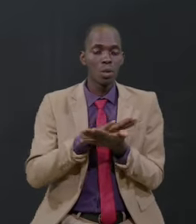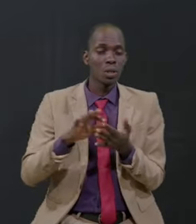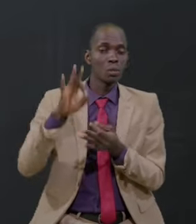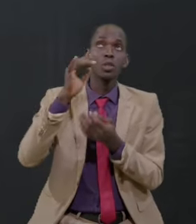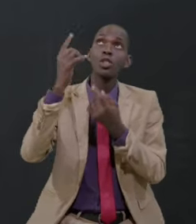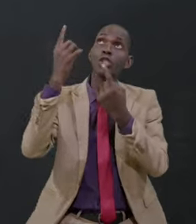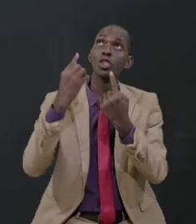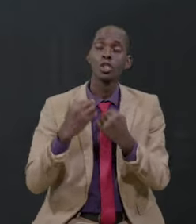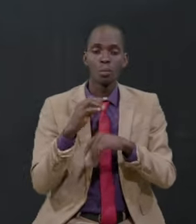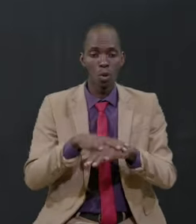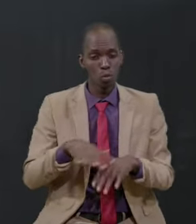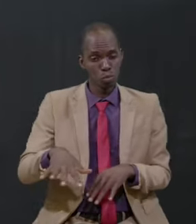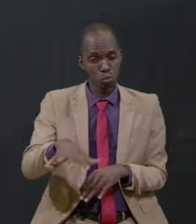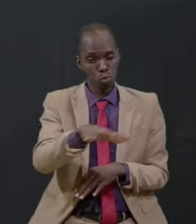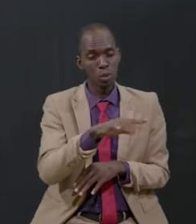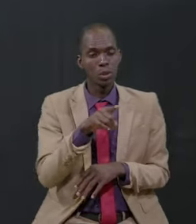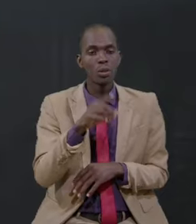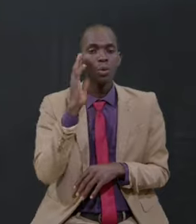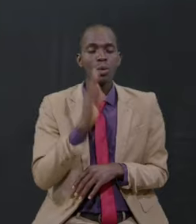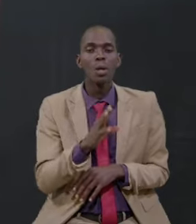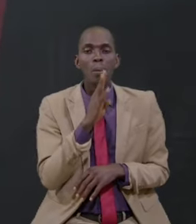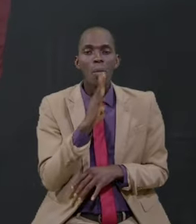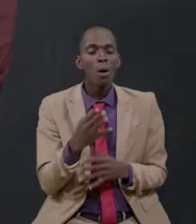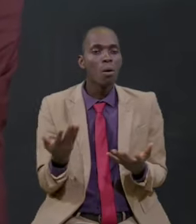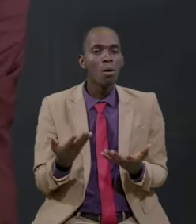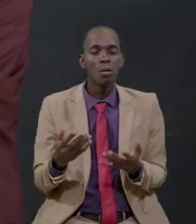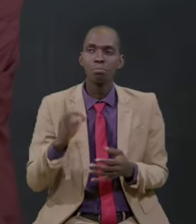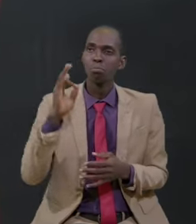et vous serez mes disciples.